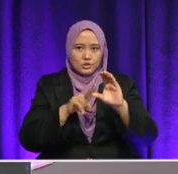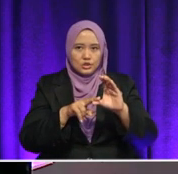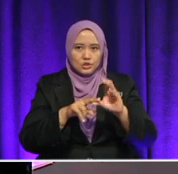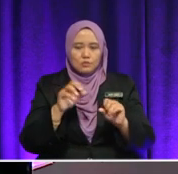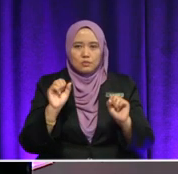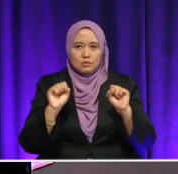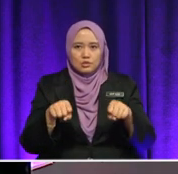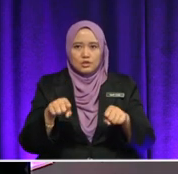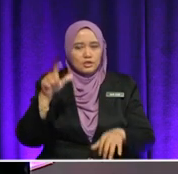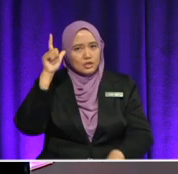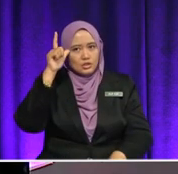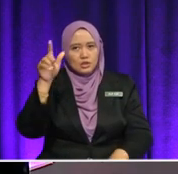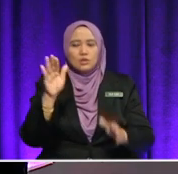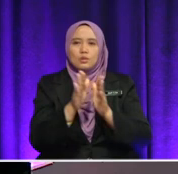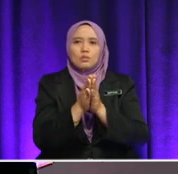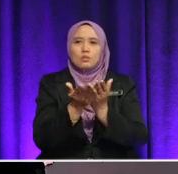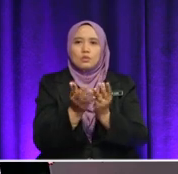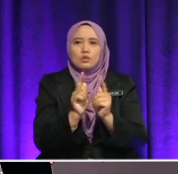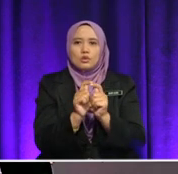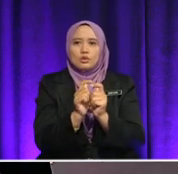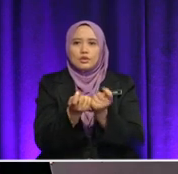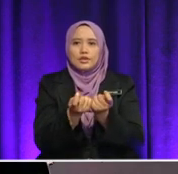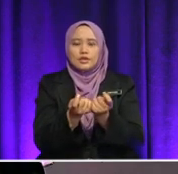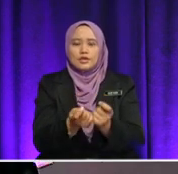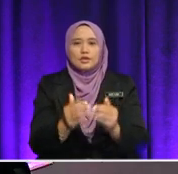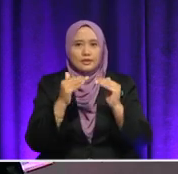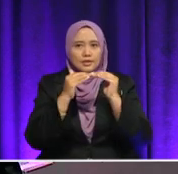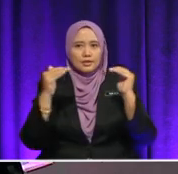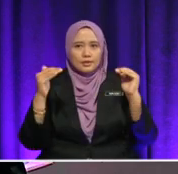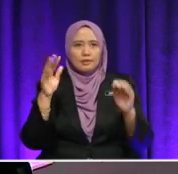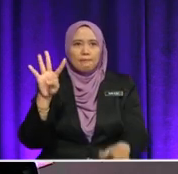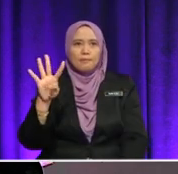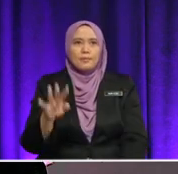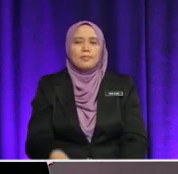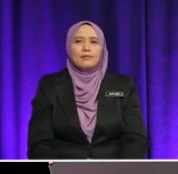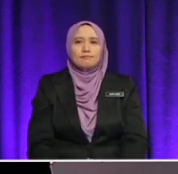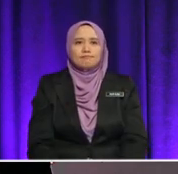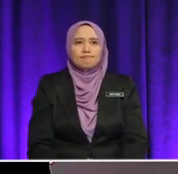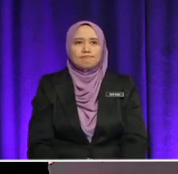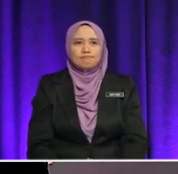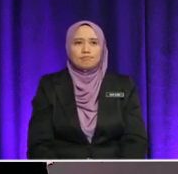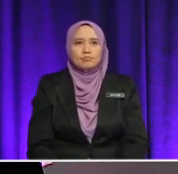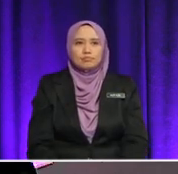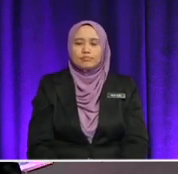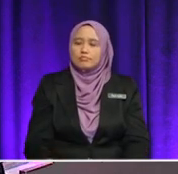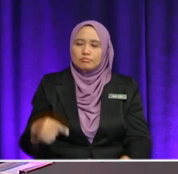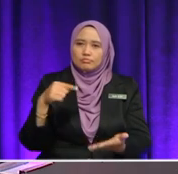dan yang terakhir adalah ini keputusannya itu keputusan mengikut bilangan Pati bilangan calon ke